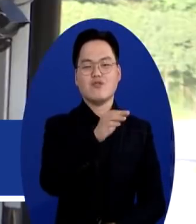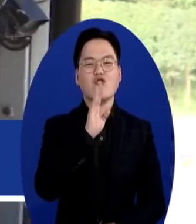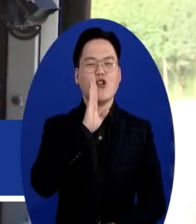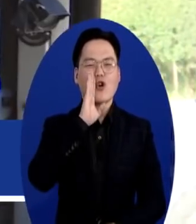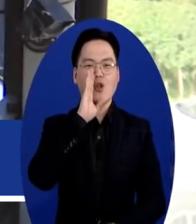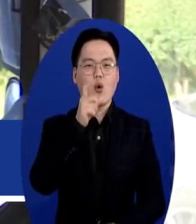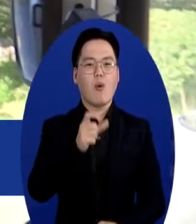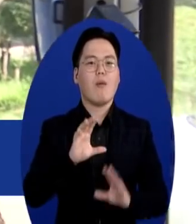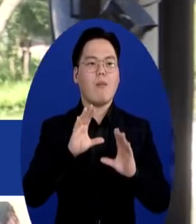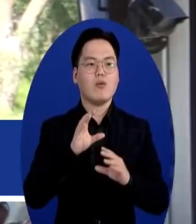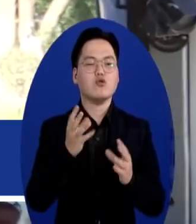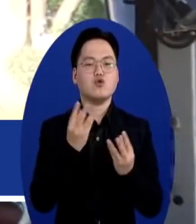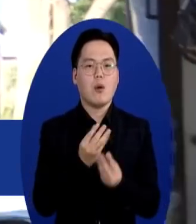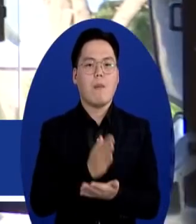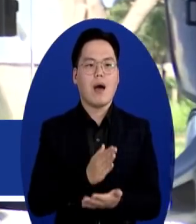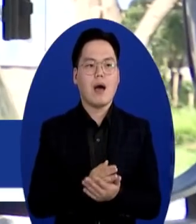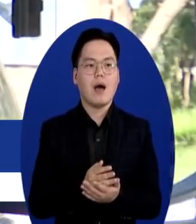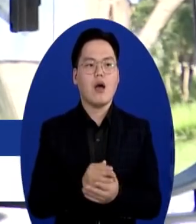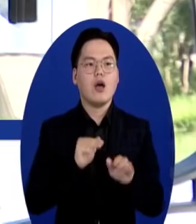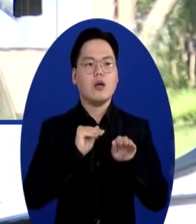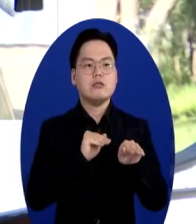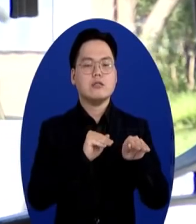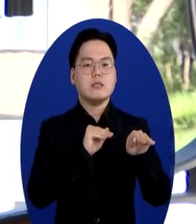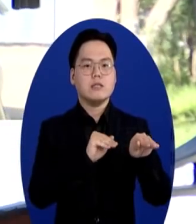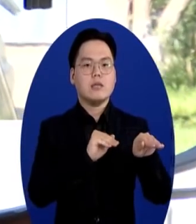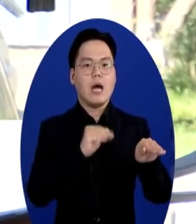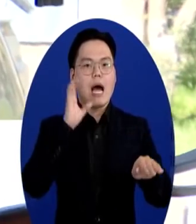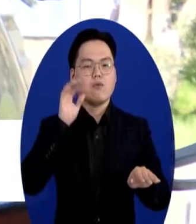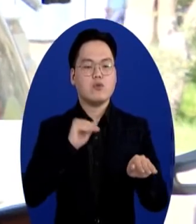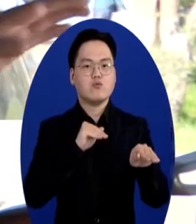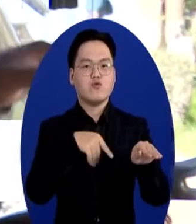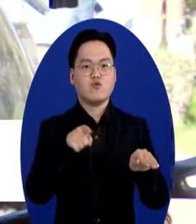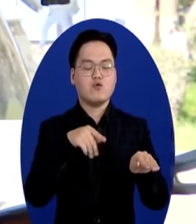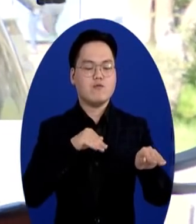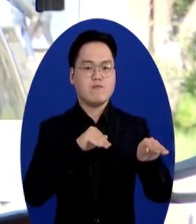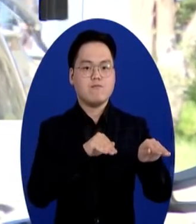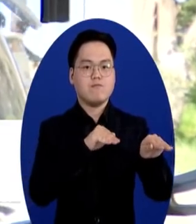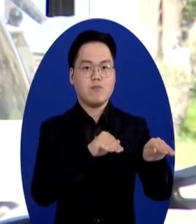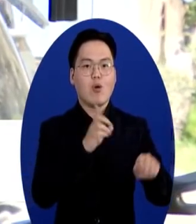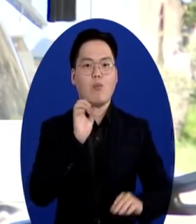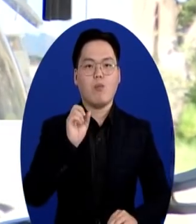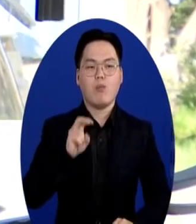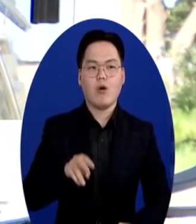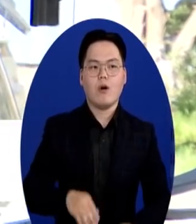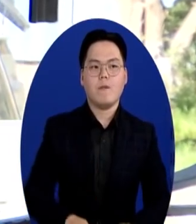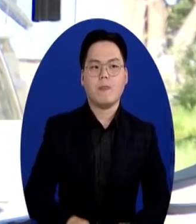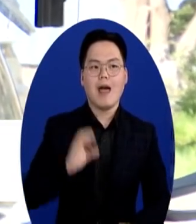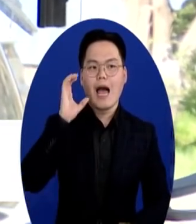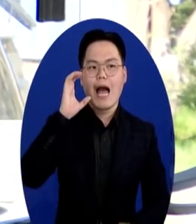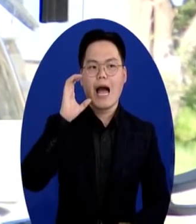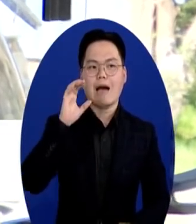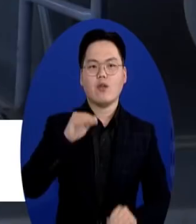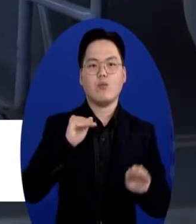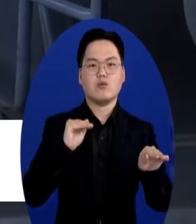өглөөдөө. Заримдаа бол ер нь яг ингээд нэг төгжрэл ингээ хараагаас ингээд автобуснууд ойрчих юм бол тэгээд яг уртлын автобусдаа ингээ ойрхон юм бол тэгээд артлын автобус нь бол ер